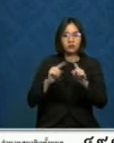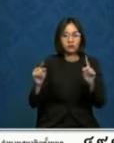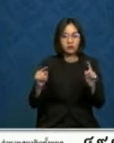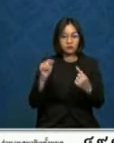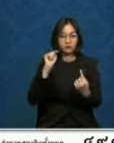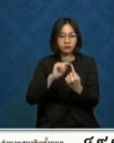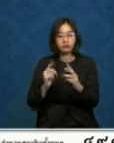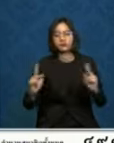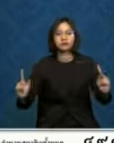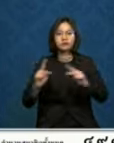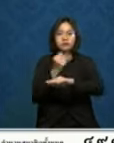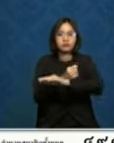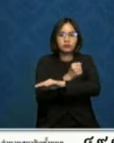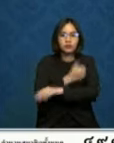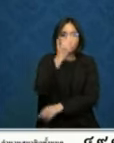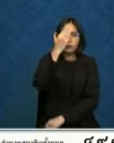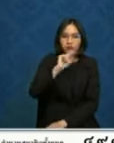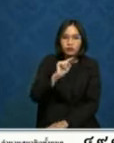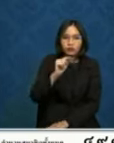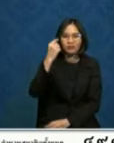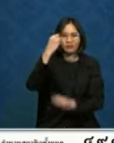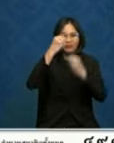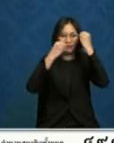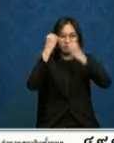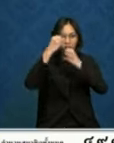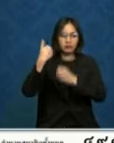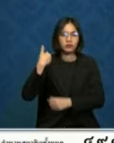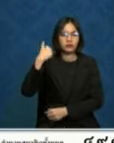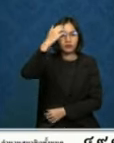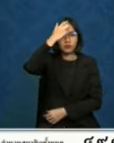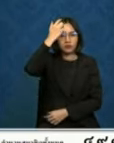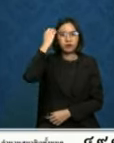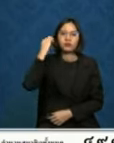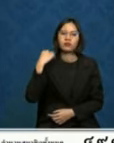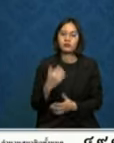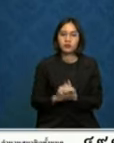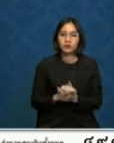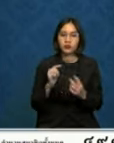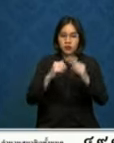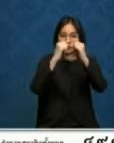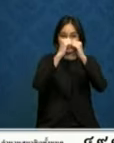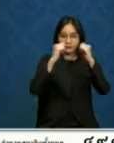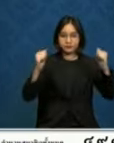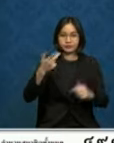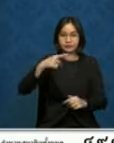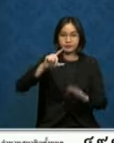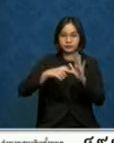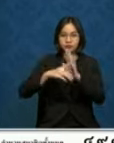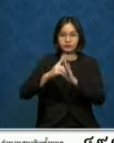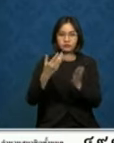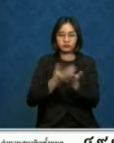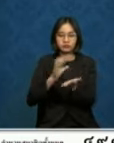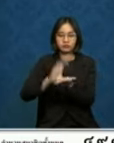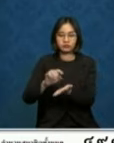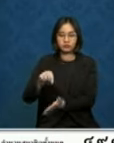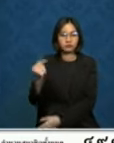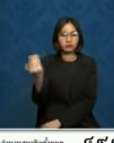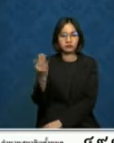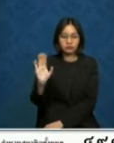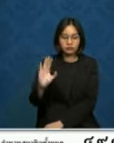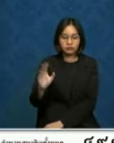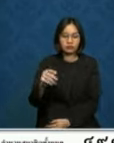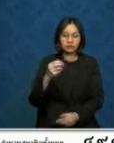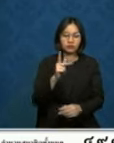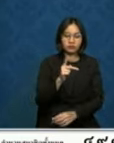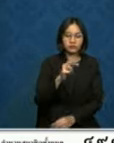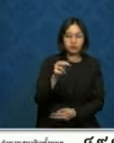ผล่ในกระทรวงแรงงานนี้อีกค่ะทำให้ซับซ้อนเข้าไปอีกแล้วไม่ใช่แค่สำนักปลัดนะคะที่มีในงบด้านนี้ทั้งกรมจัดหาง